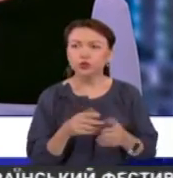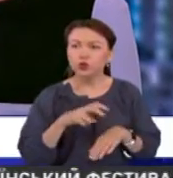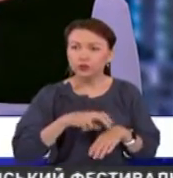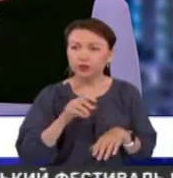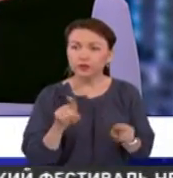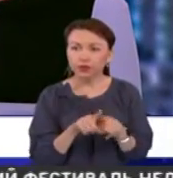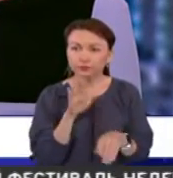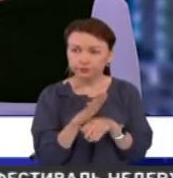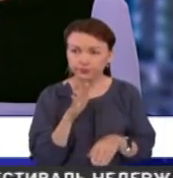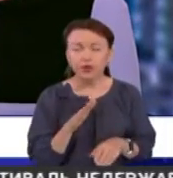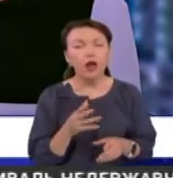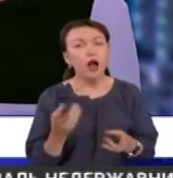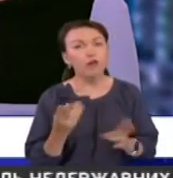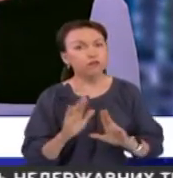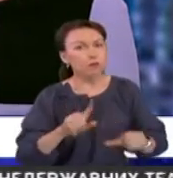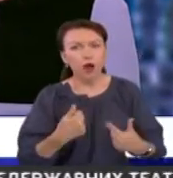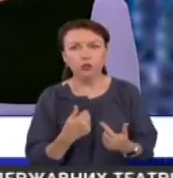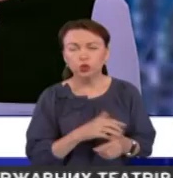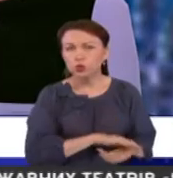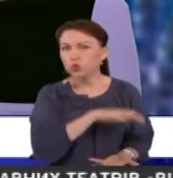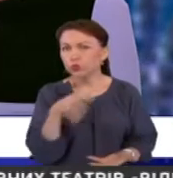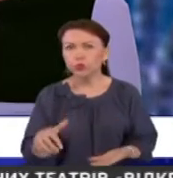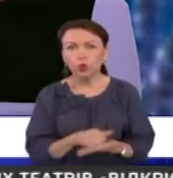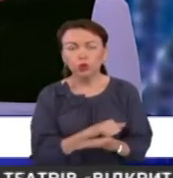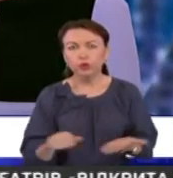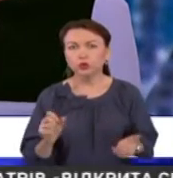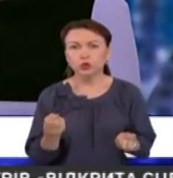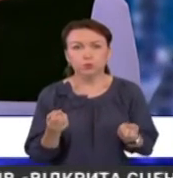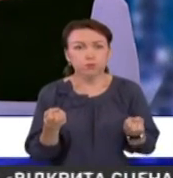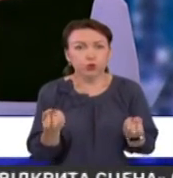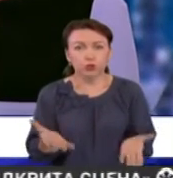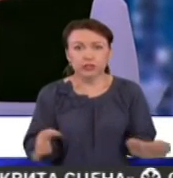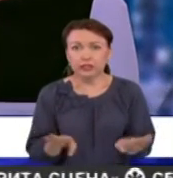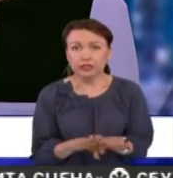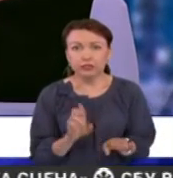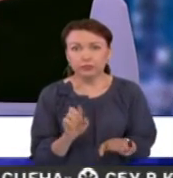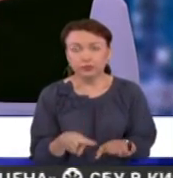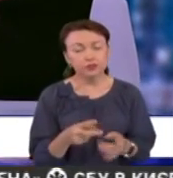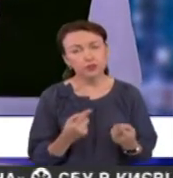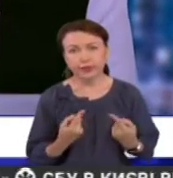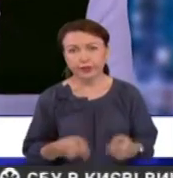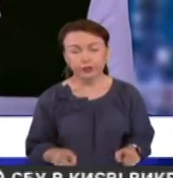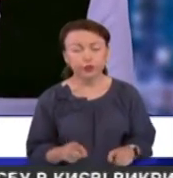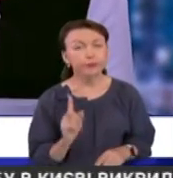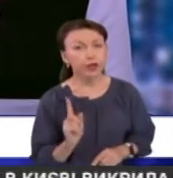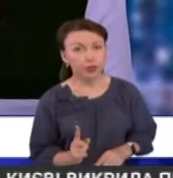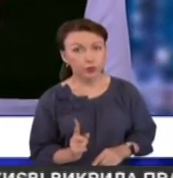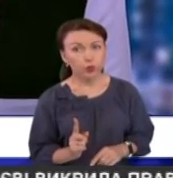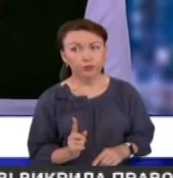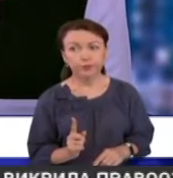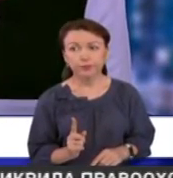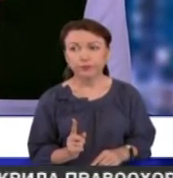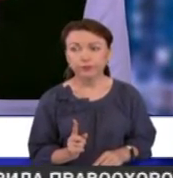дослідження, це одне, а вимагати купу документів для того, щоб просто закрити лікарняний, це інше. Ну,